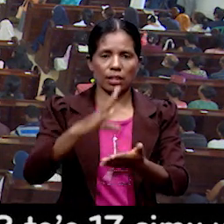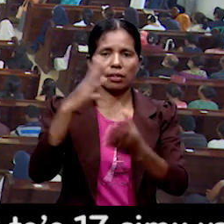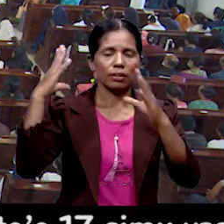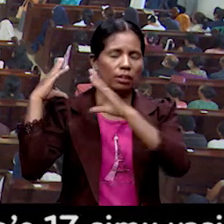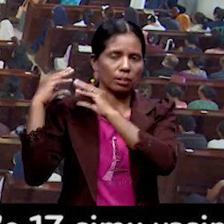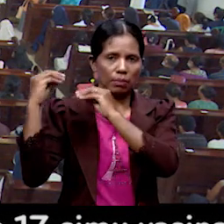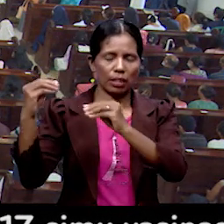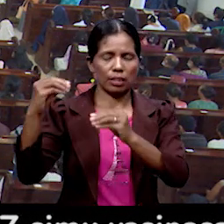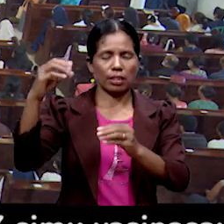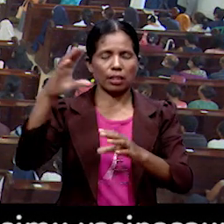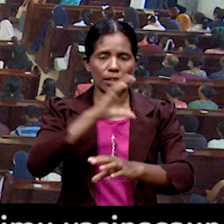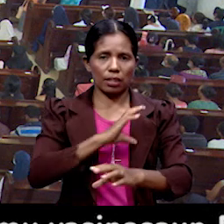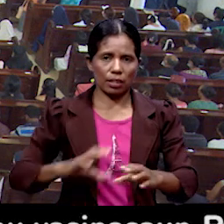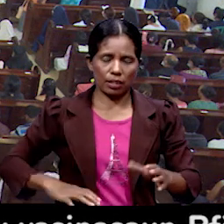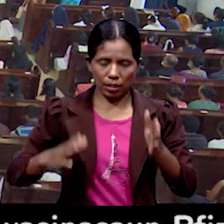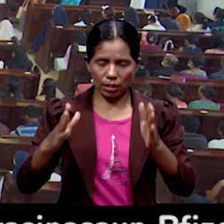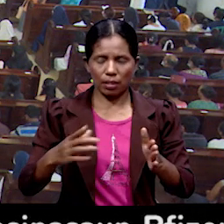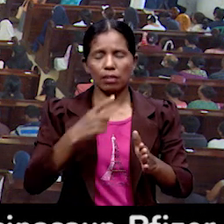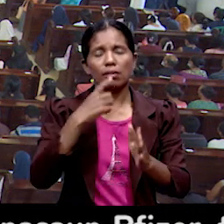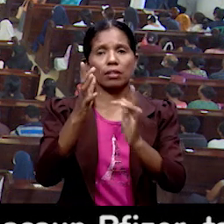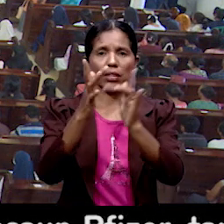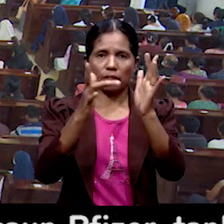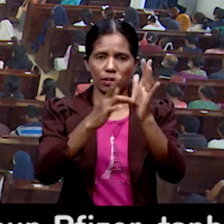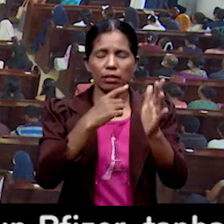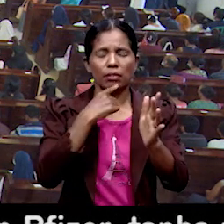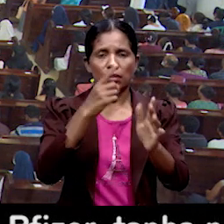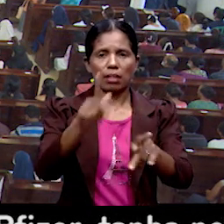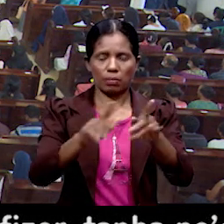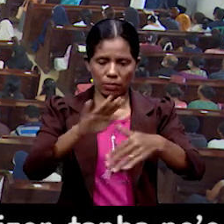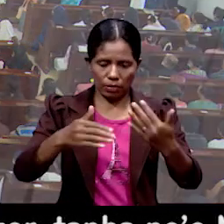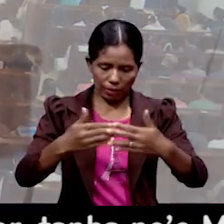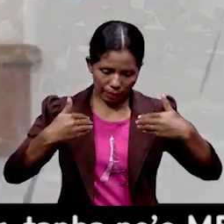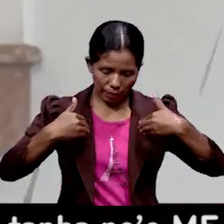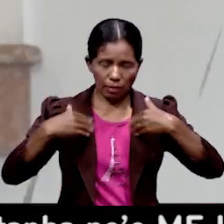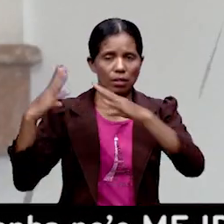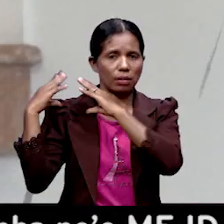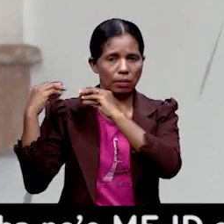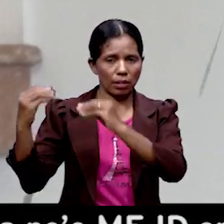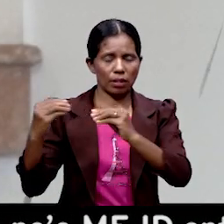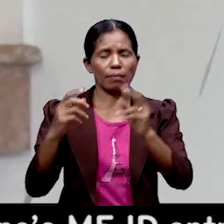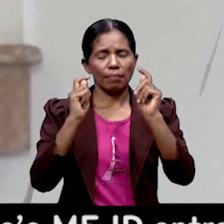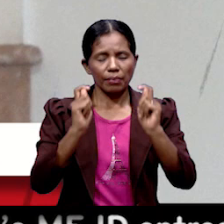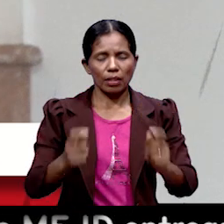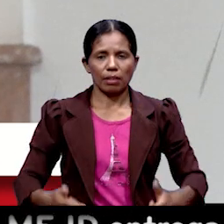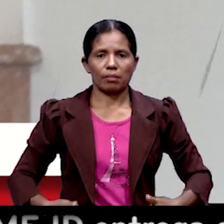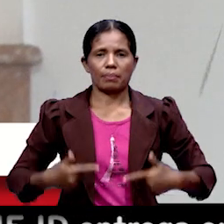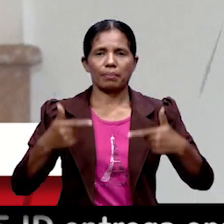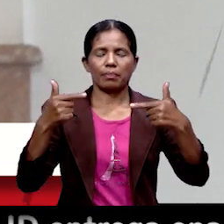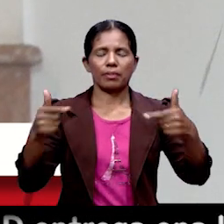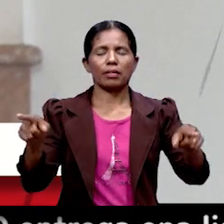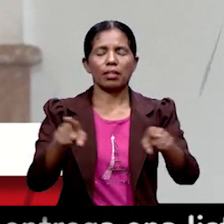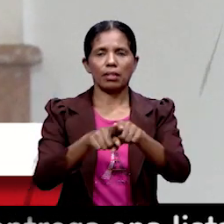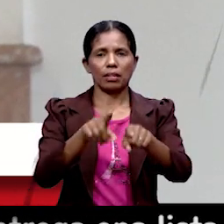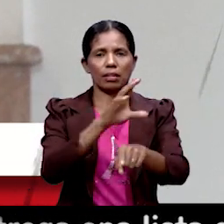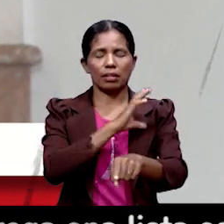segunda leitura o indehan e mahoto nebe ia esperança hakas an atu saimos hanessa